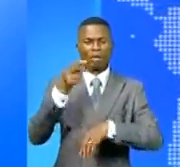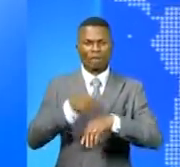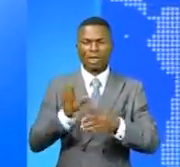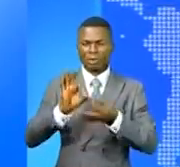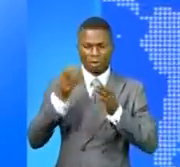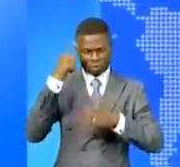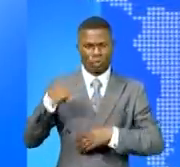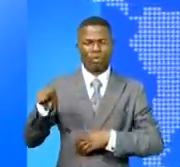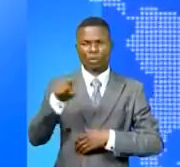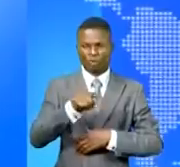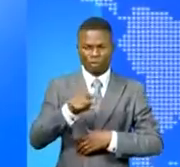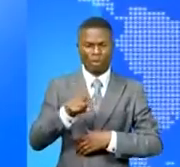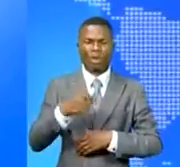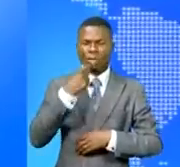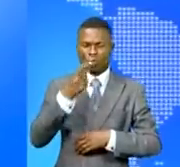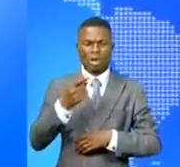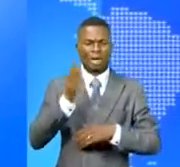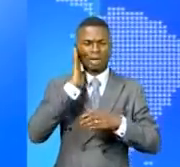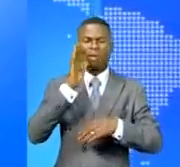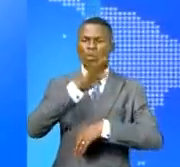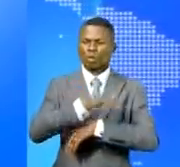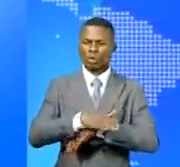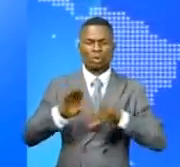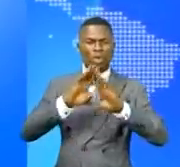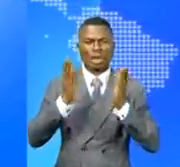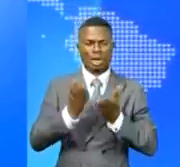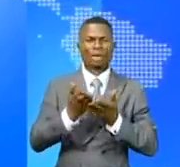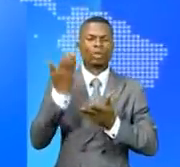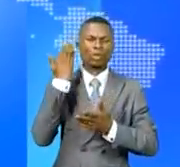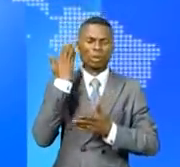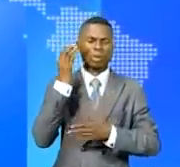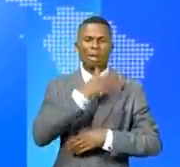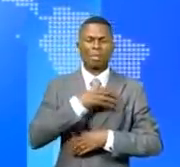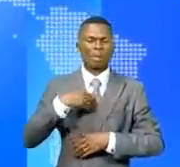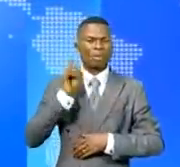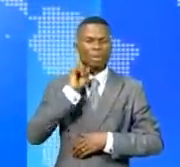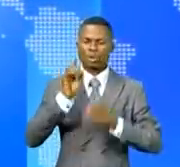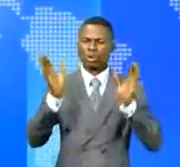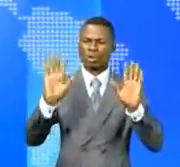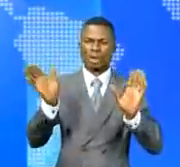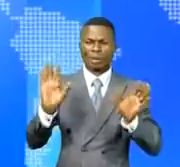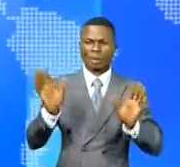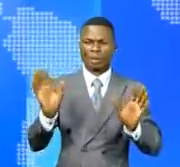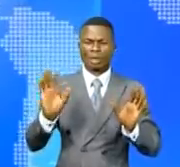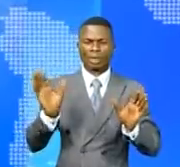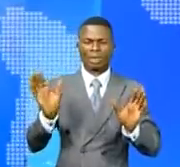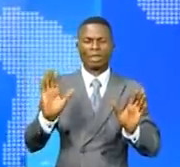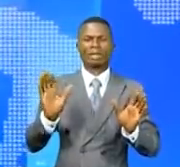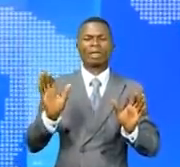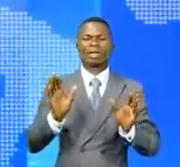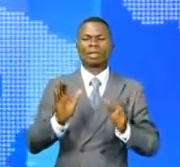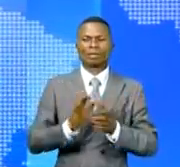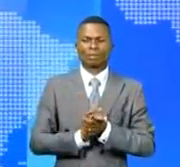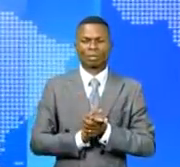vous retrouverez Sandra Nyangi Tabou pour une autre session d'information. Quant à moi, je vous dis merci et surtout restez branchés sur